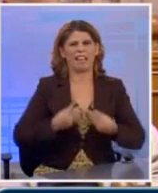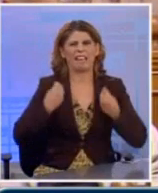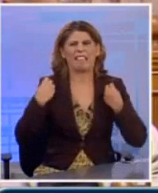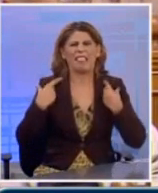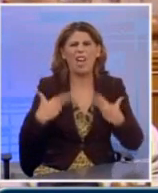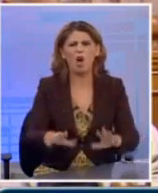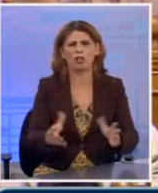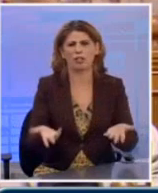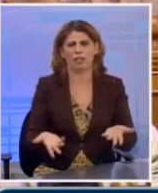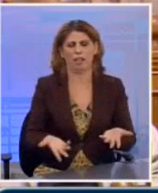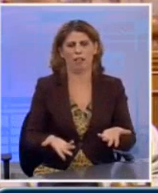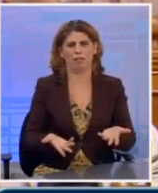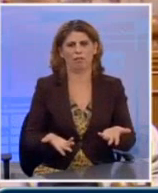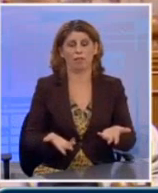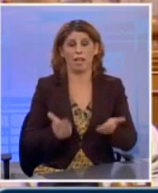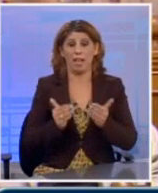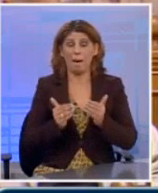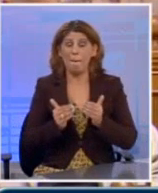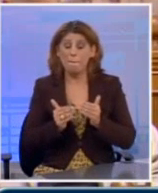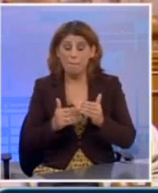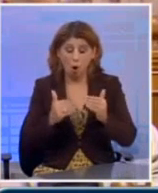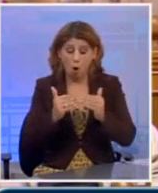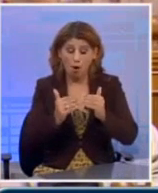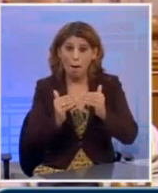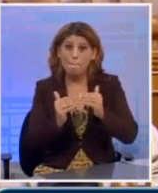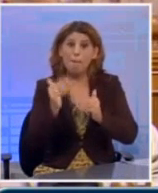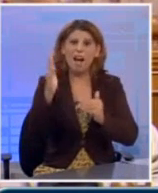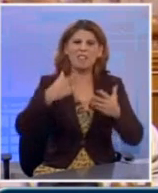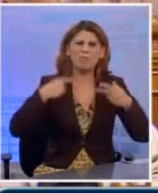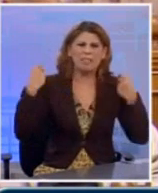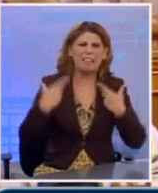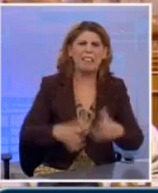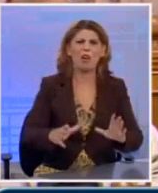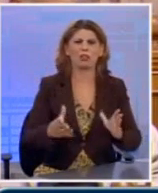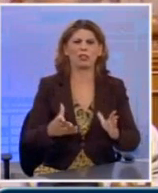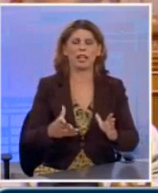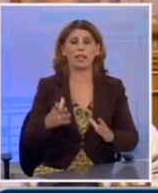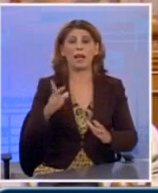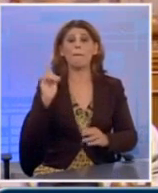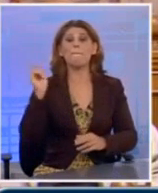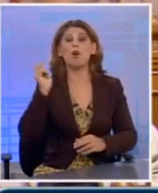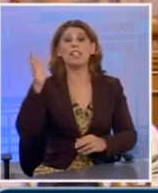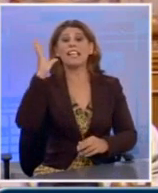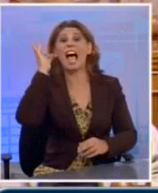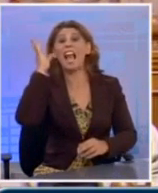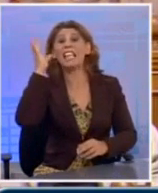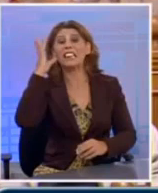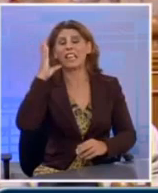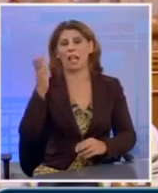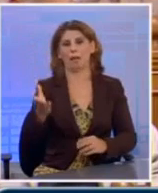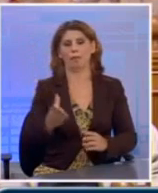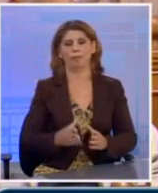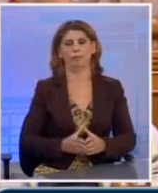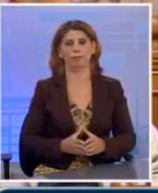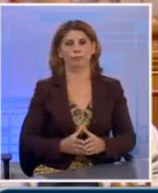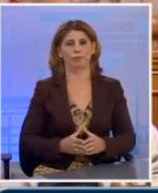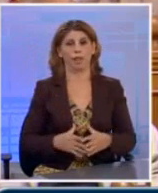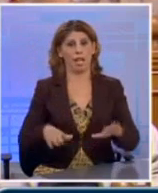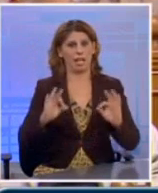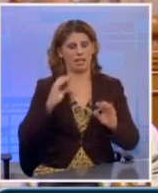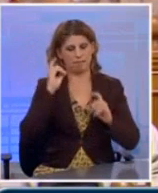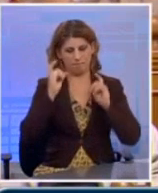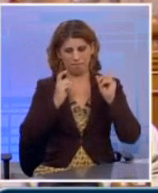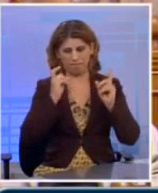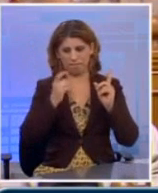Χιδεότητα, ξεπέρασε τα όρια, η χιδεότητα και η πολιτική αλητεία. Στην αρχή σκέφτηκα